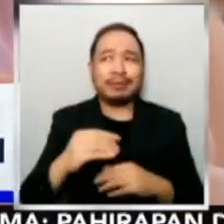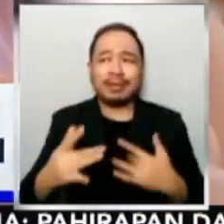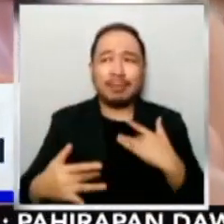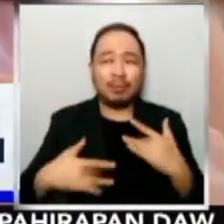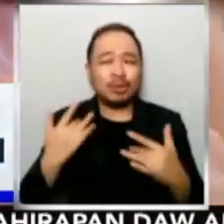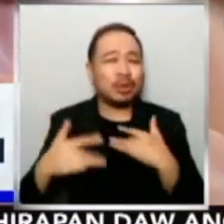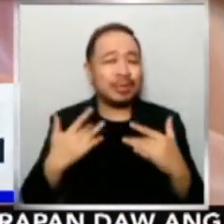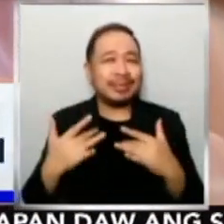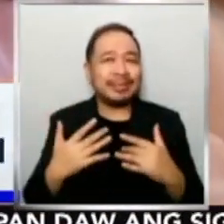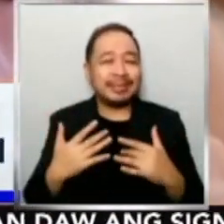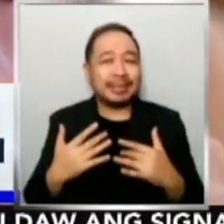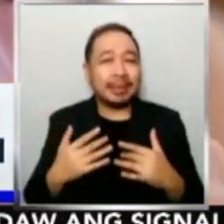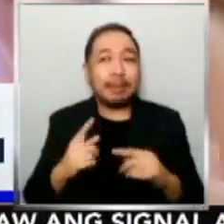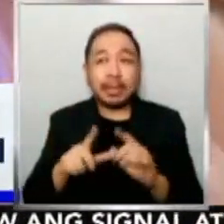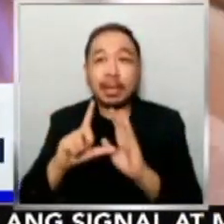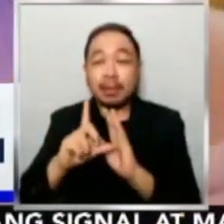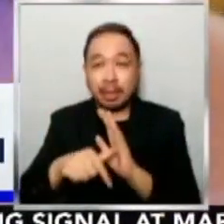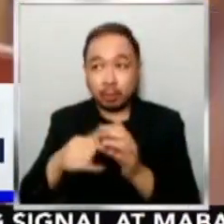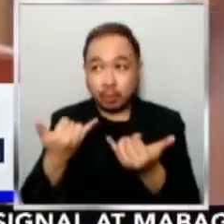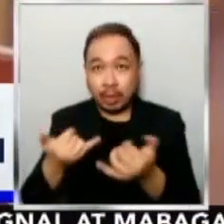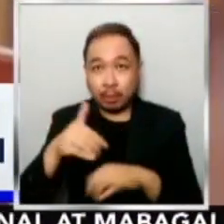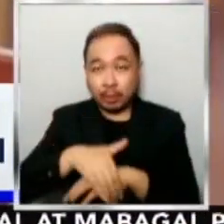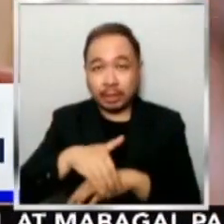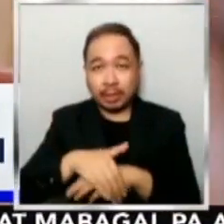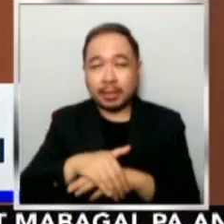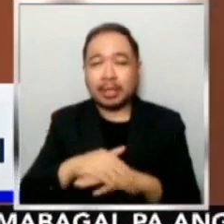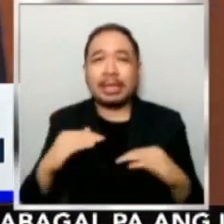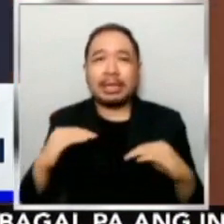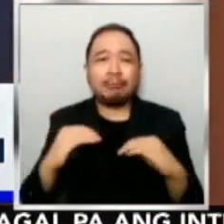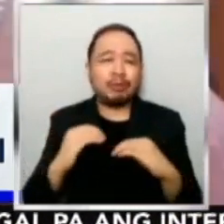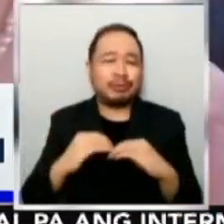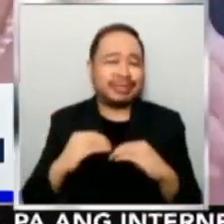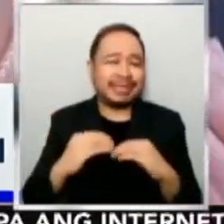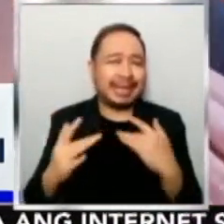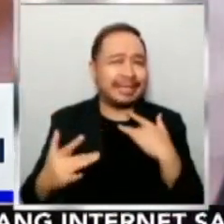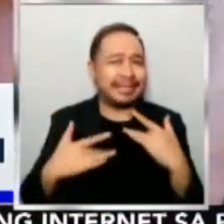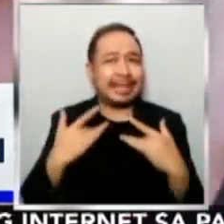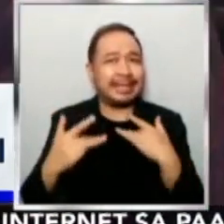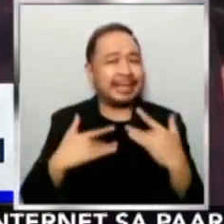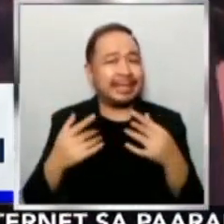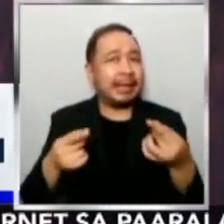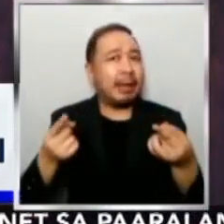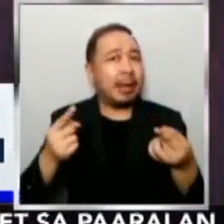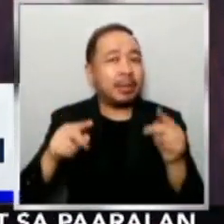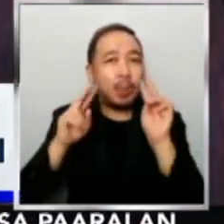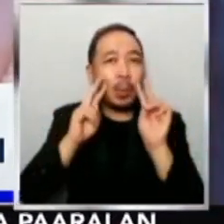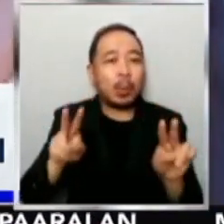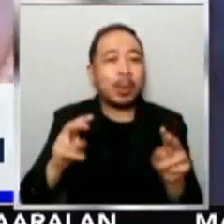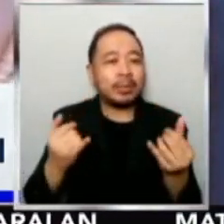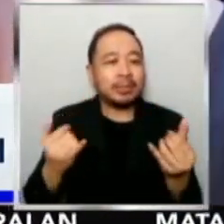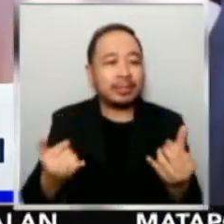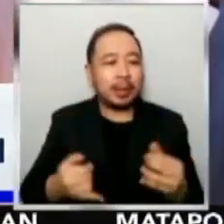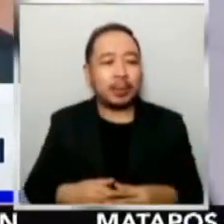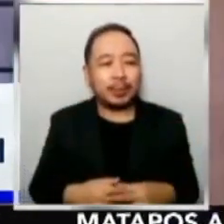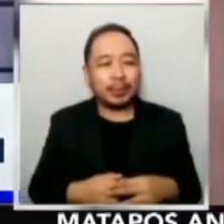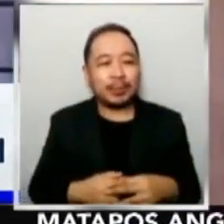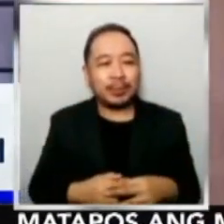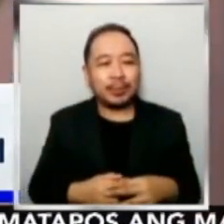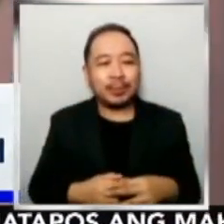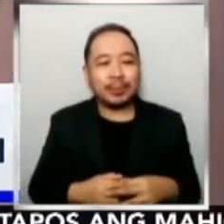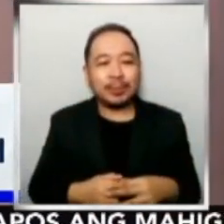Pero mamayang gabi, mas lalo pang magbabaga ang eksena. You're on your 6 months? Wow, Hillary, hindi